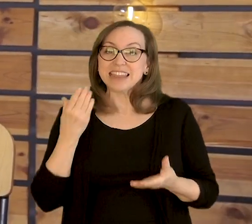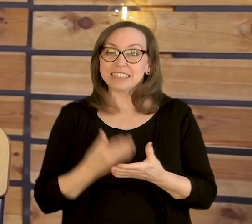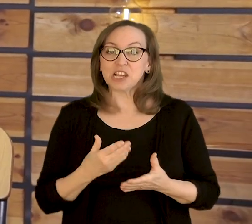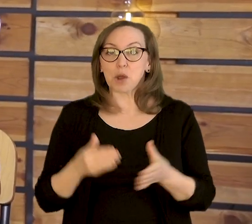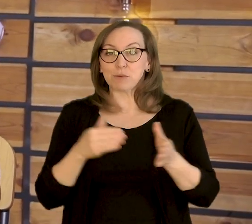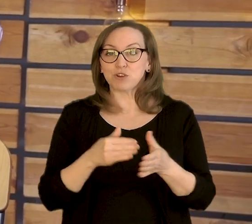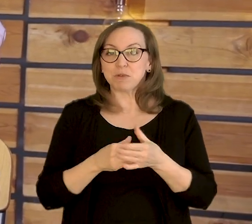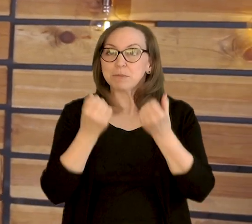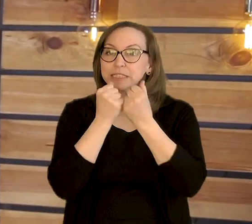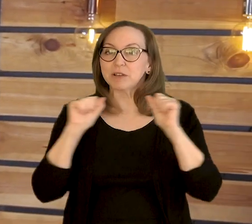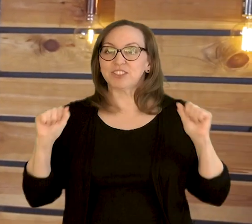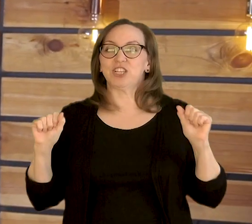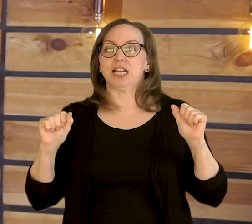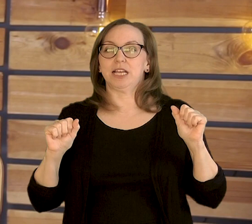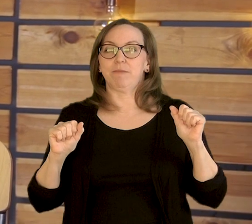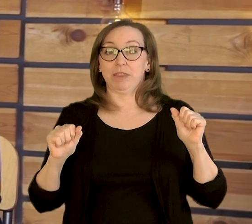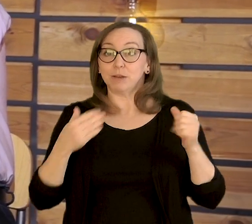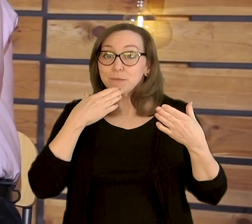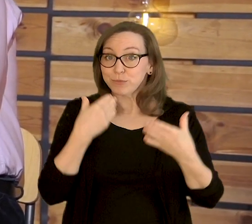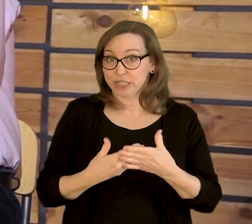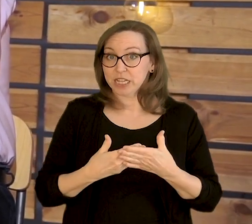potrzebujemy Zbawiciela. Przyznacie,